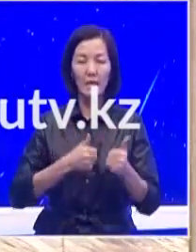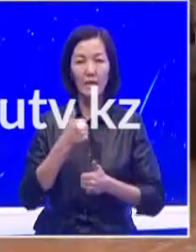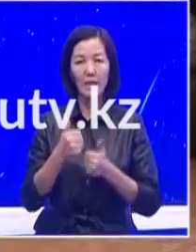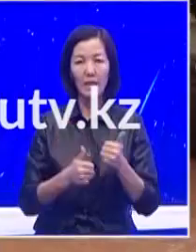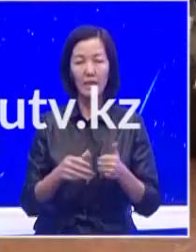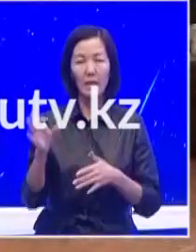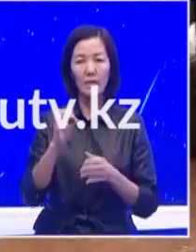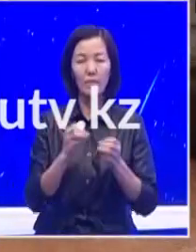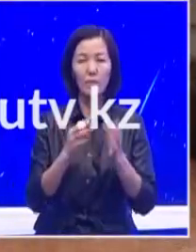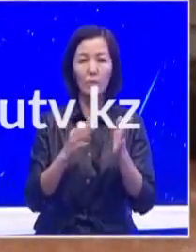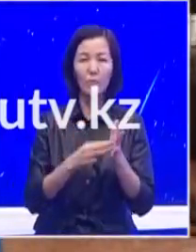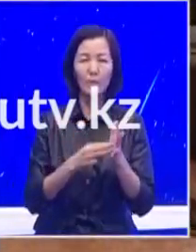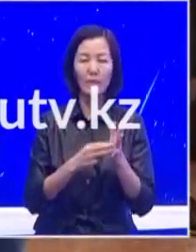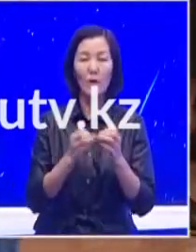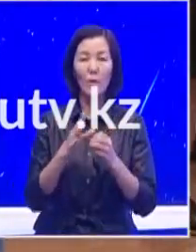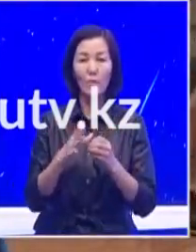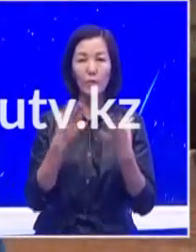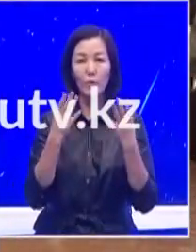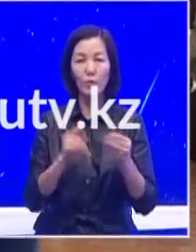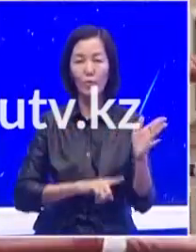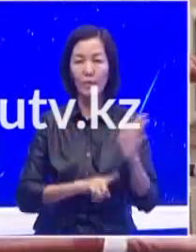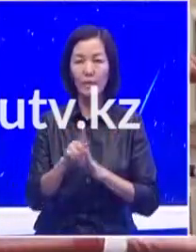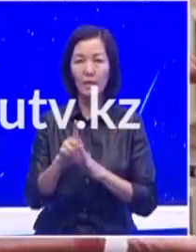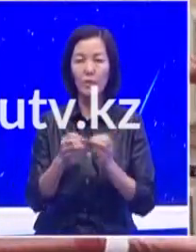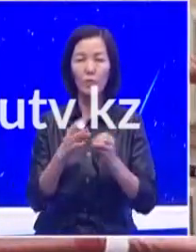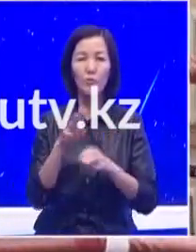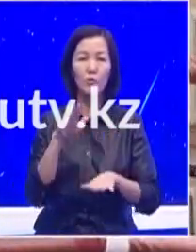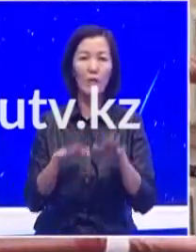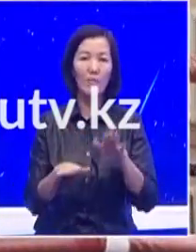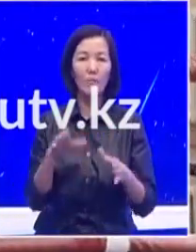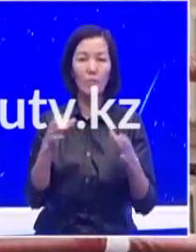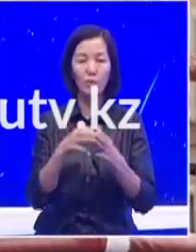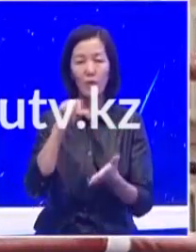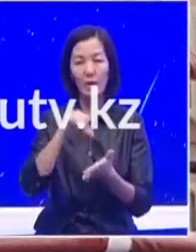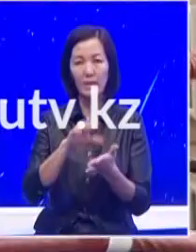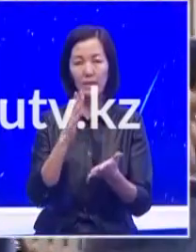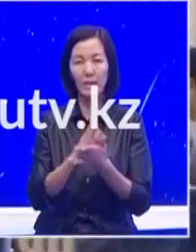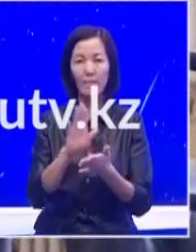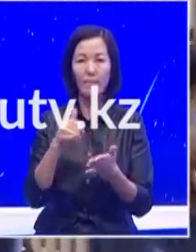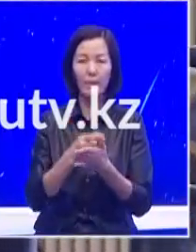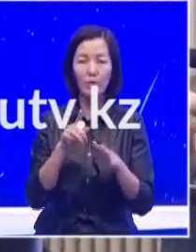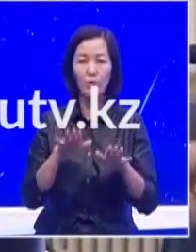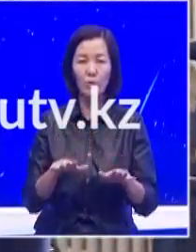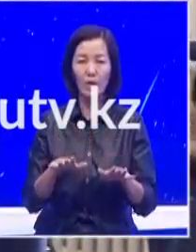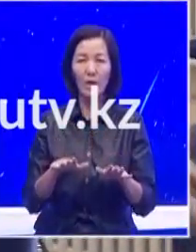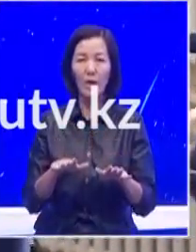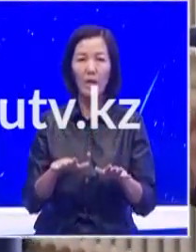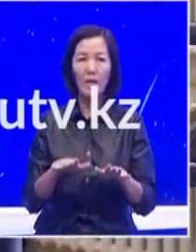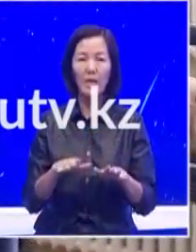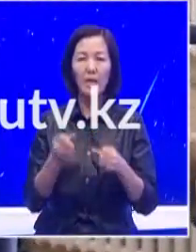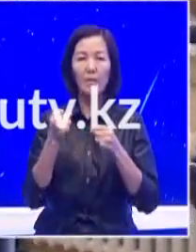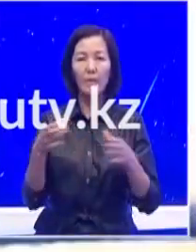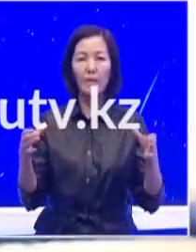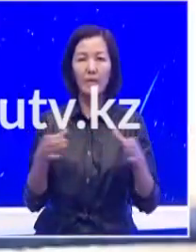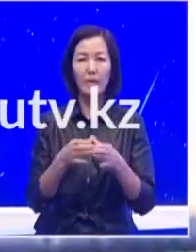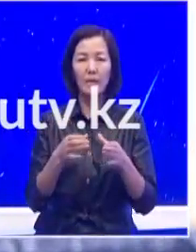айының 15 күні басталады. Облыс құрамасының боксшылары 13 салмақ дәрежесі бойынша шеберлігін сынайды. Бас жүлдеге негізгі үміткер былғары қолғап шеберлерінің